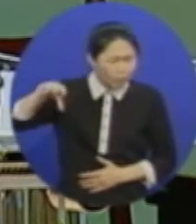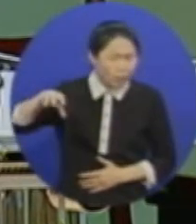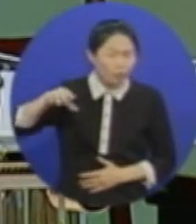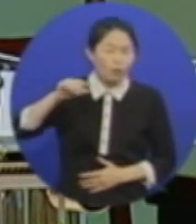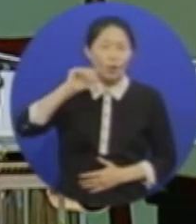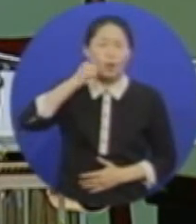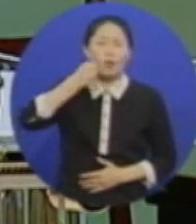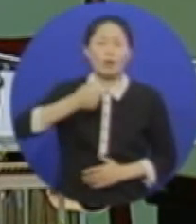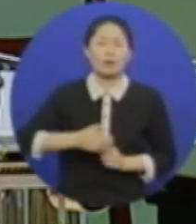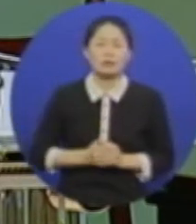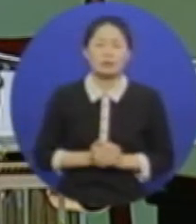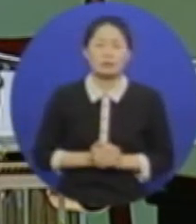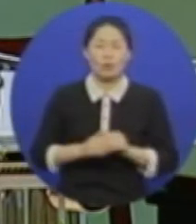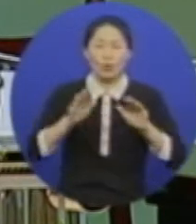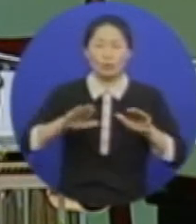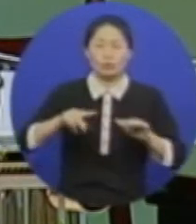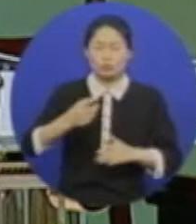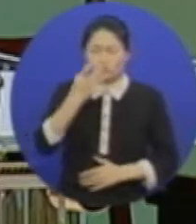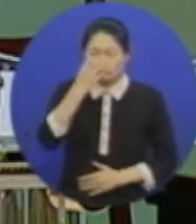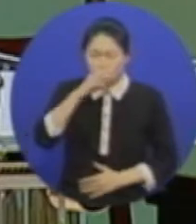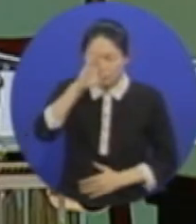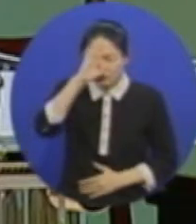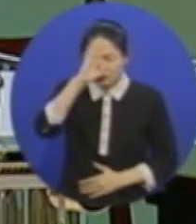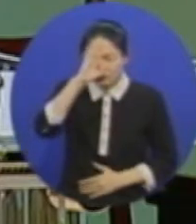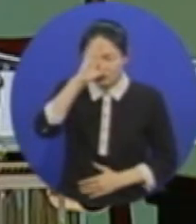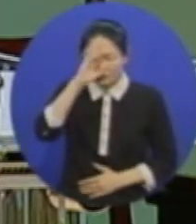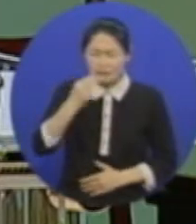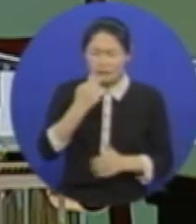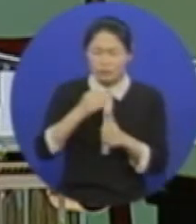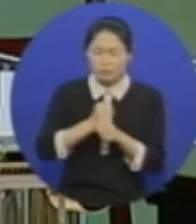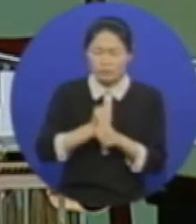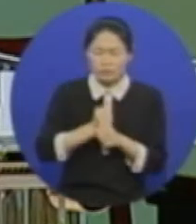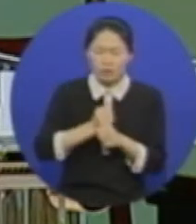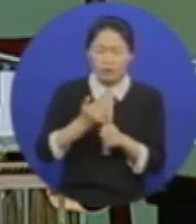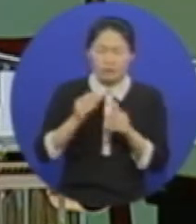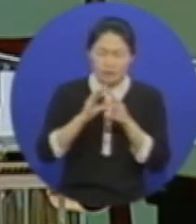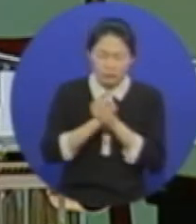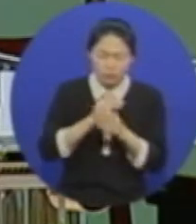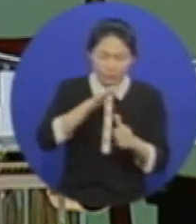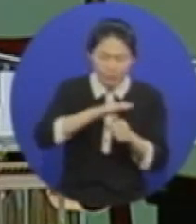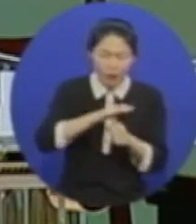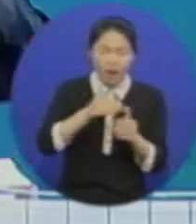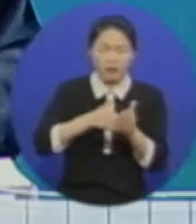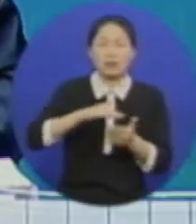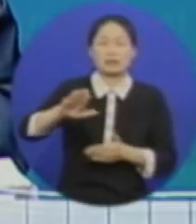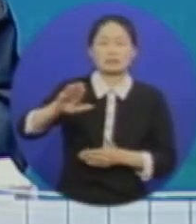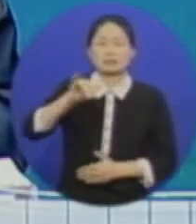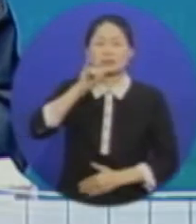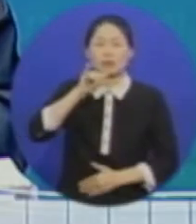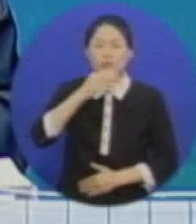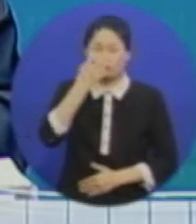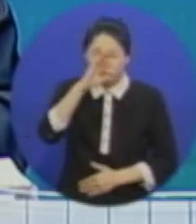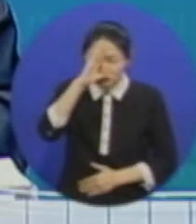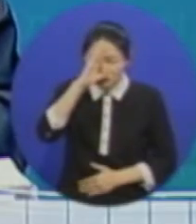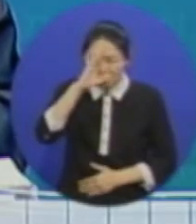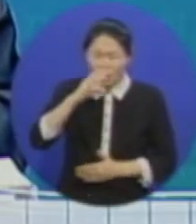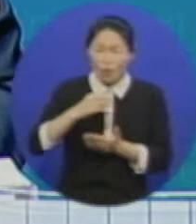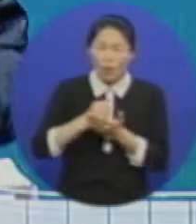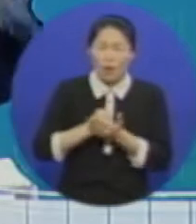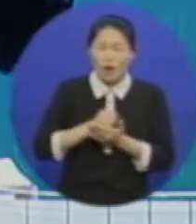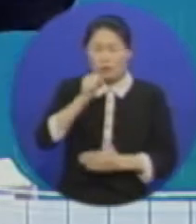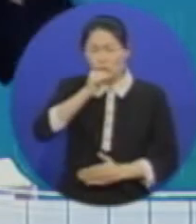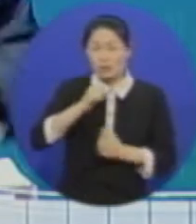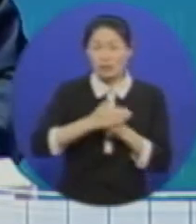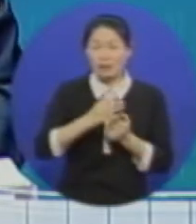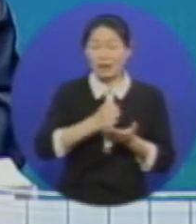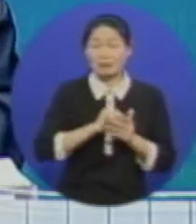오늘도 우울증에 사로잡혀 서기도 받고 가신 분이 계십니다 고 우울증이 좋아서 가지고 있는 사람이 누가 있어요